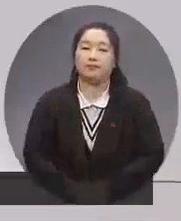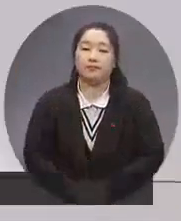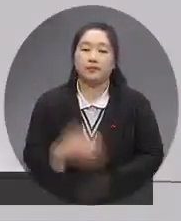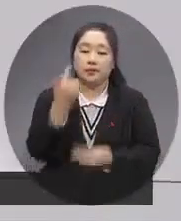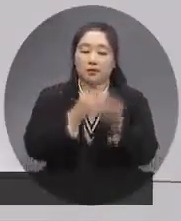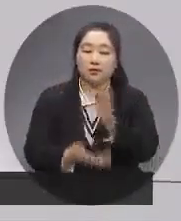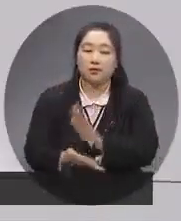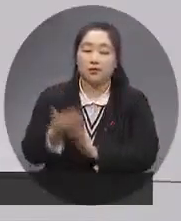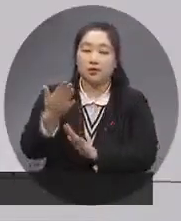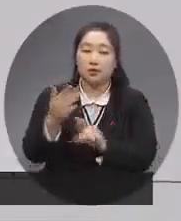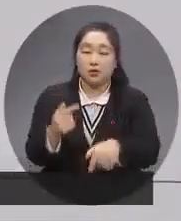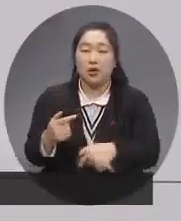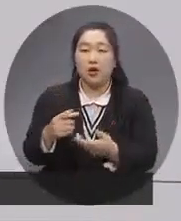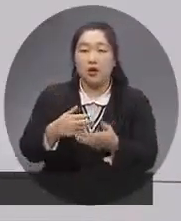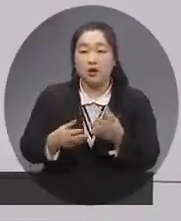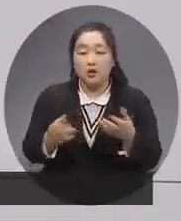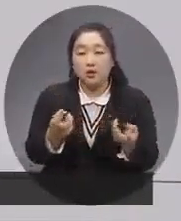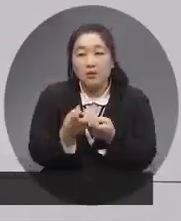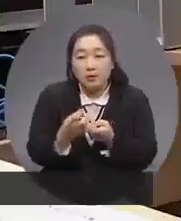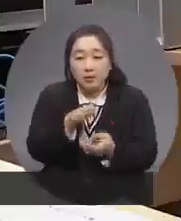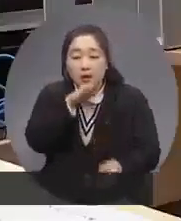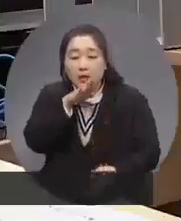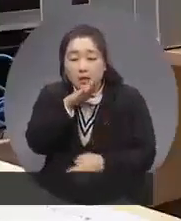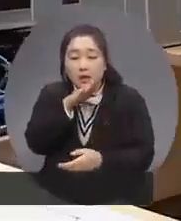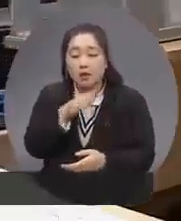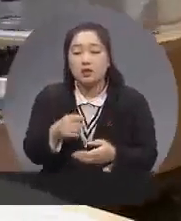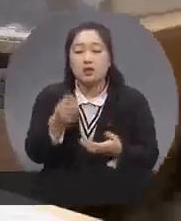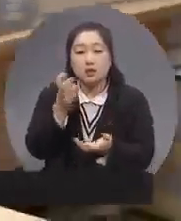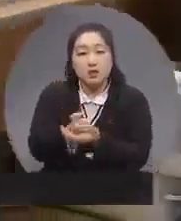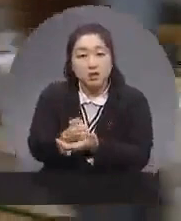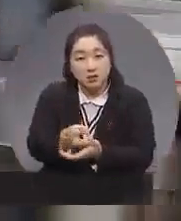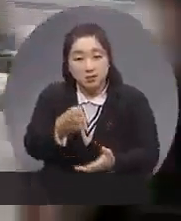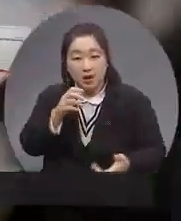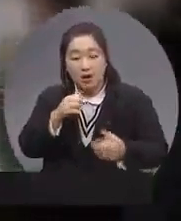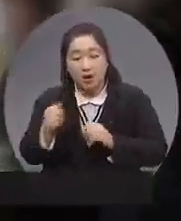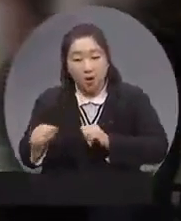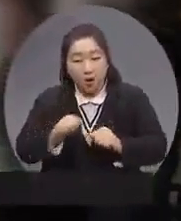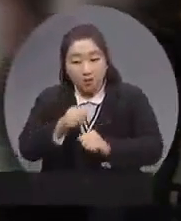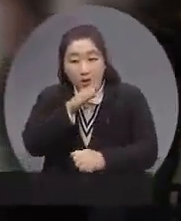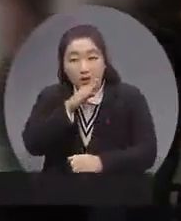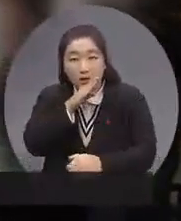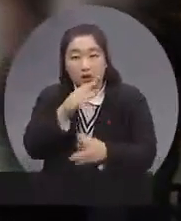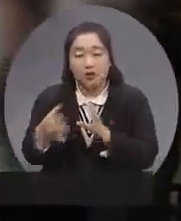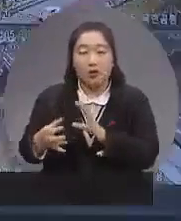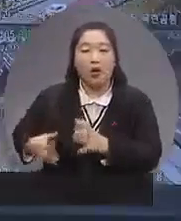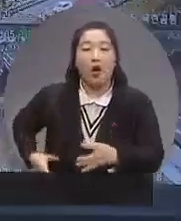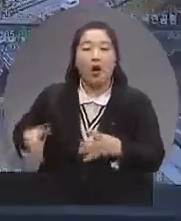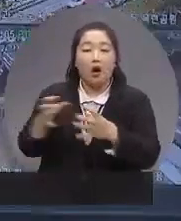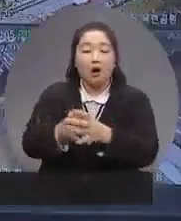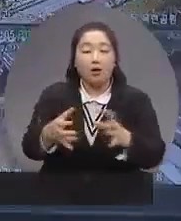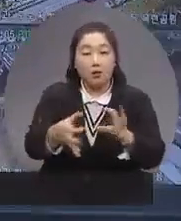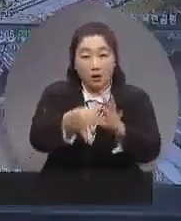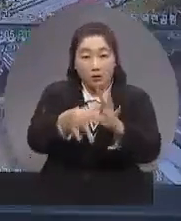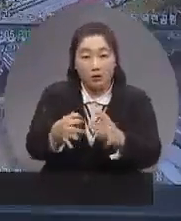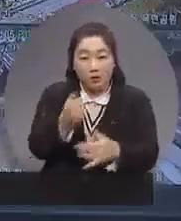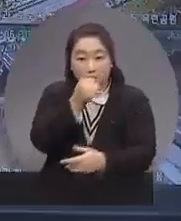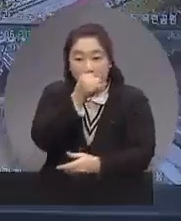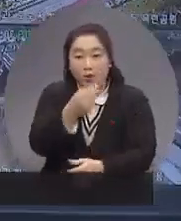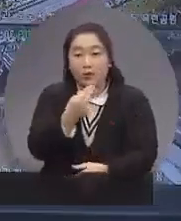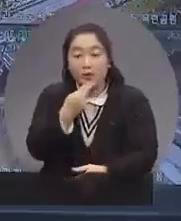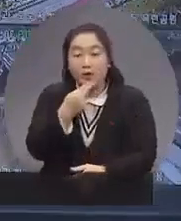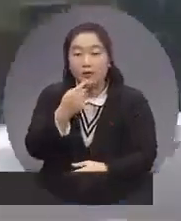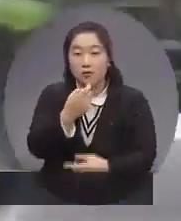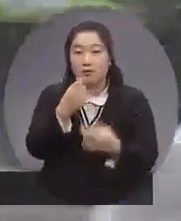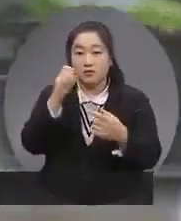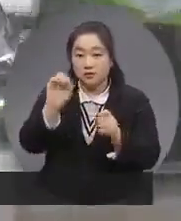청주시의 제설 대응이 적절했는지, 제설 지침은 제대로 작동했는지, 유관기관과의 협업이 있었는지 등을 따져 원인을